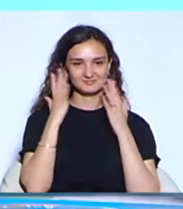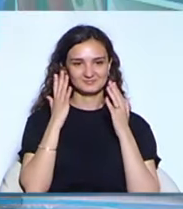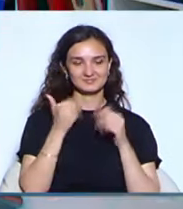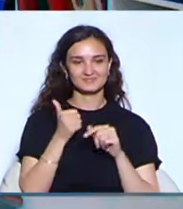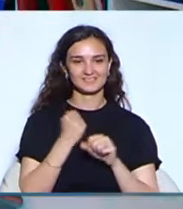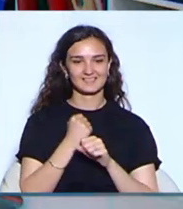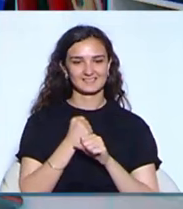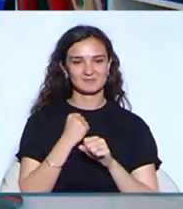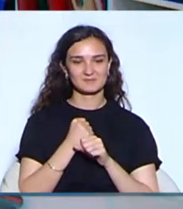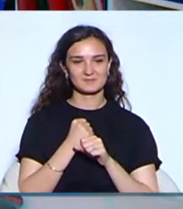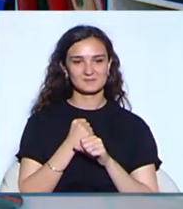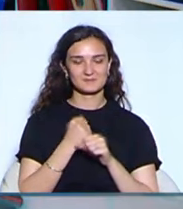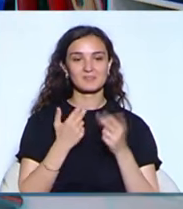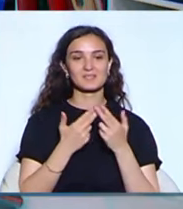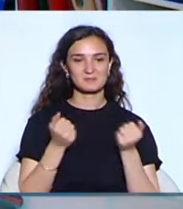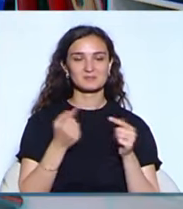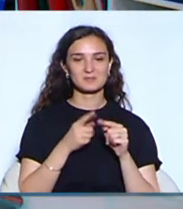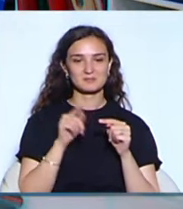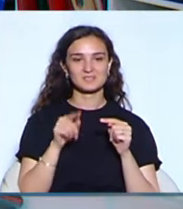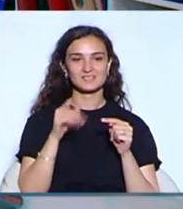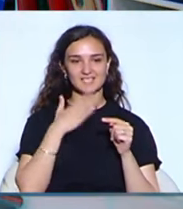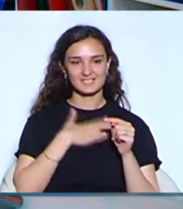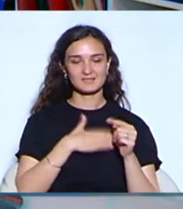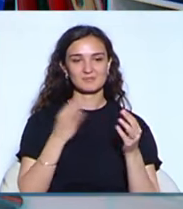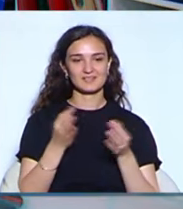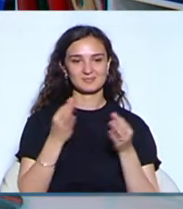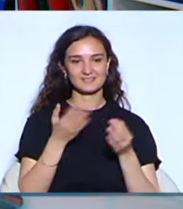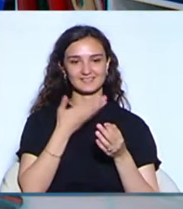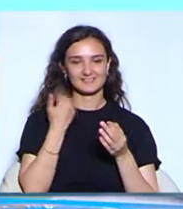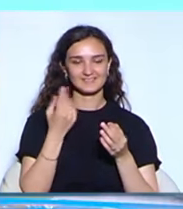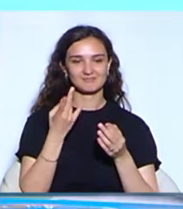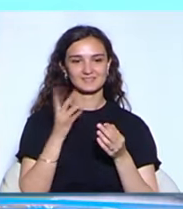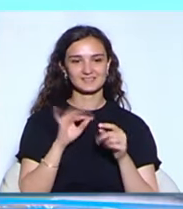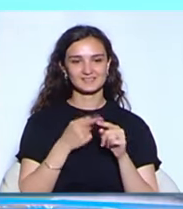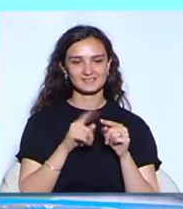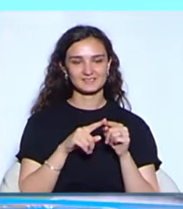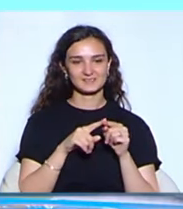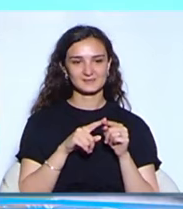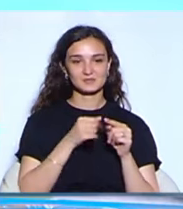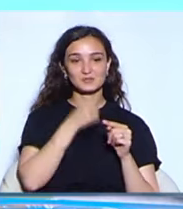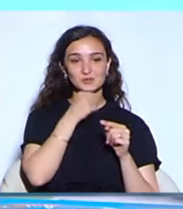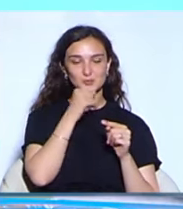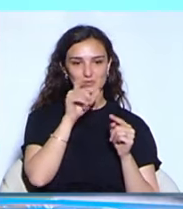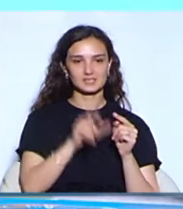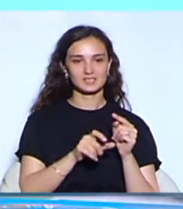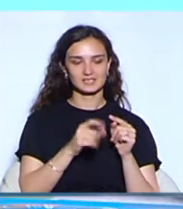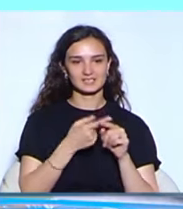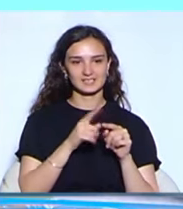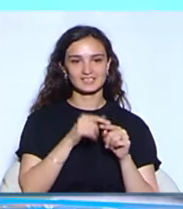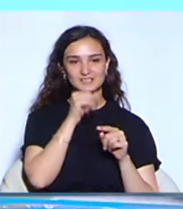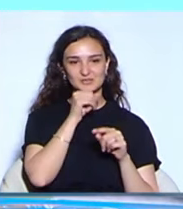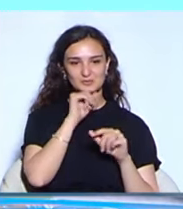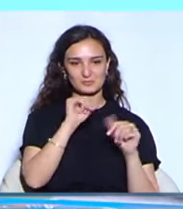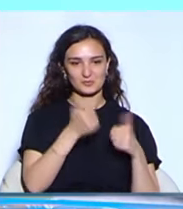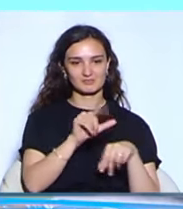იტყამს ხელს. ანუ რა თქმა უნდა, ამაში სასიამოვნო ალბათ არაფერია, მაგრამ როგორ დიდური ქცევა აქვს, ხო? ანუ დიდების